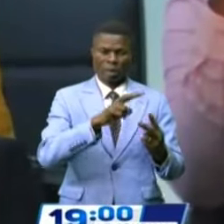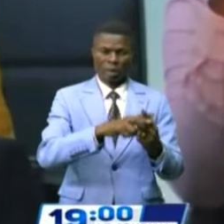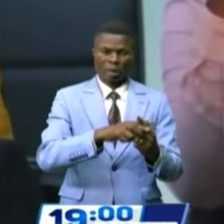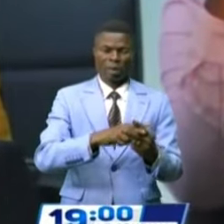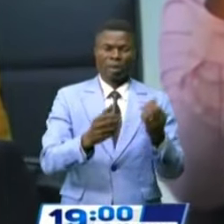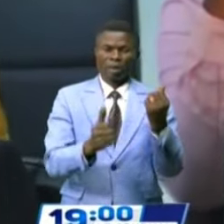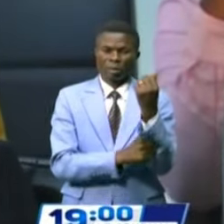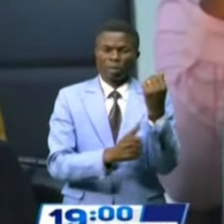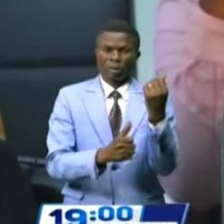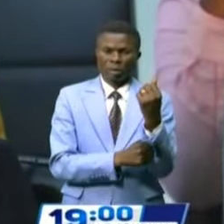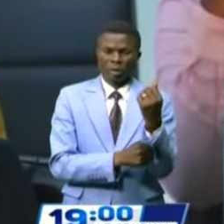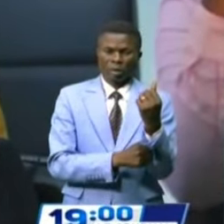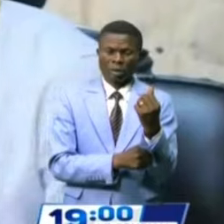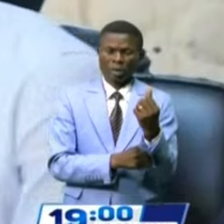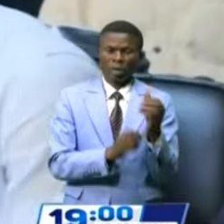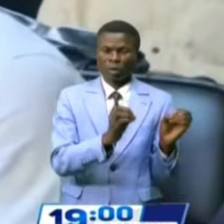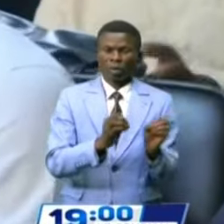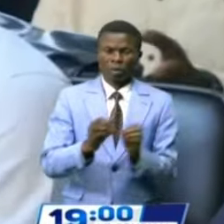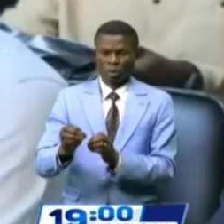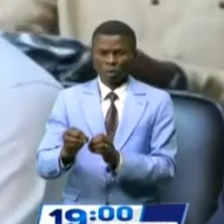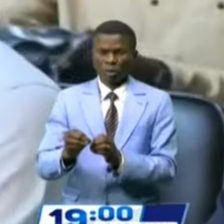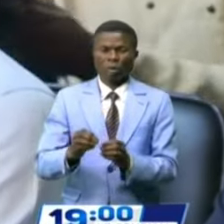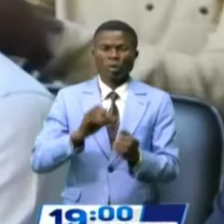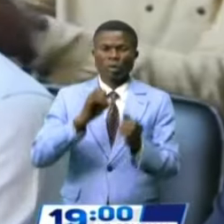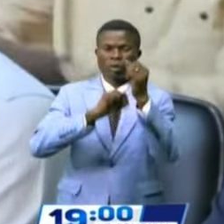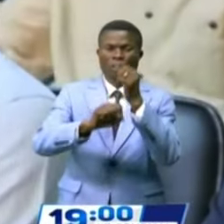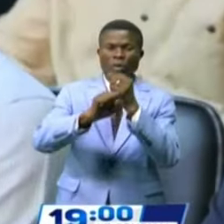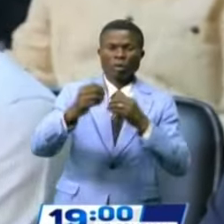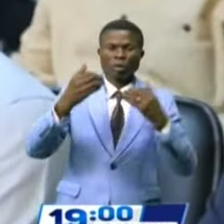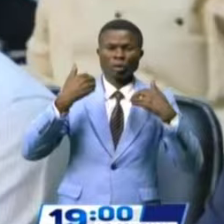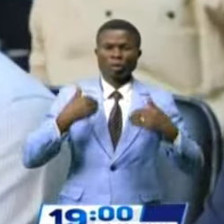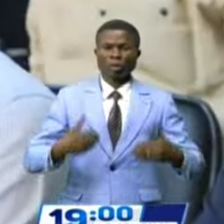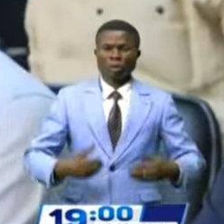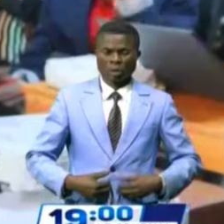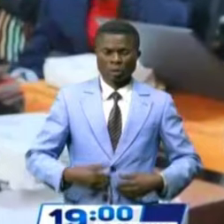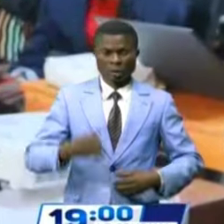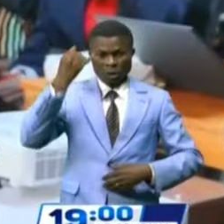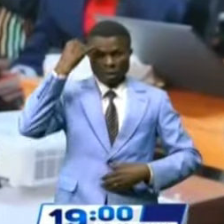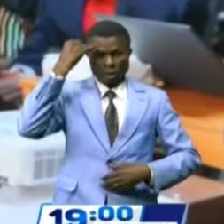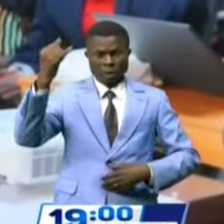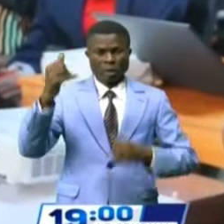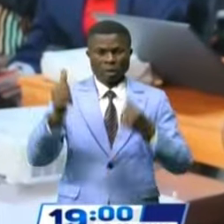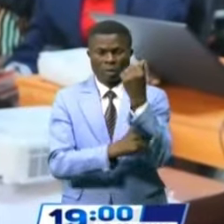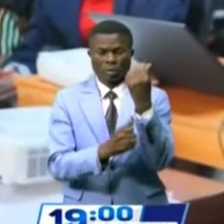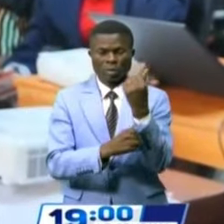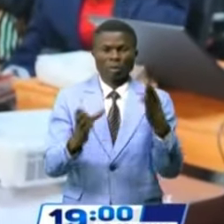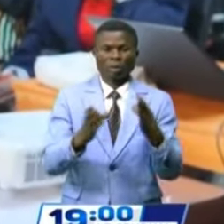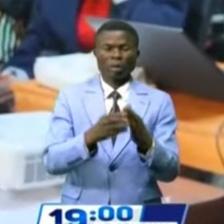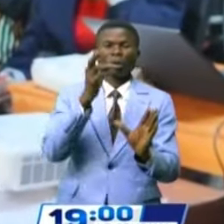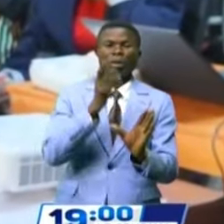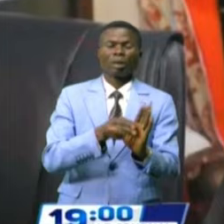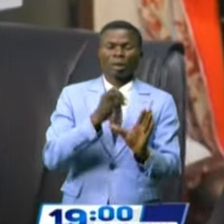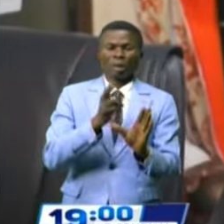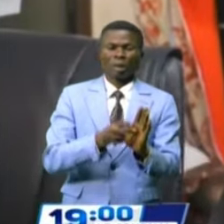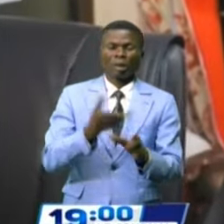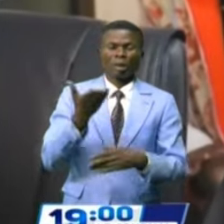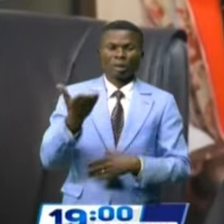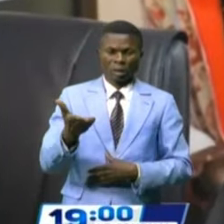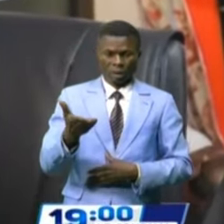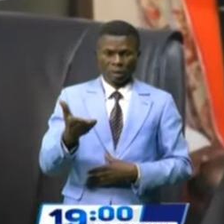mises en place pour la tenue de séances de promotion de la santé à l'intention de personnes en situation de tout